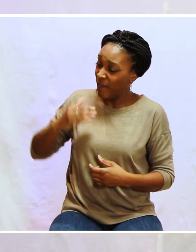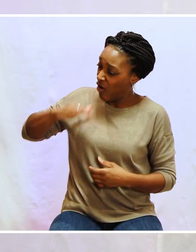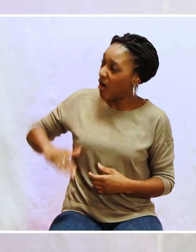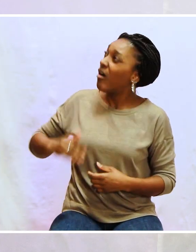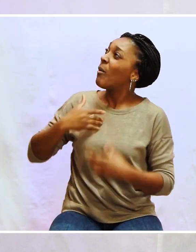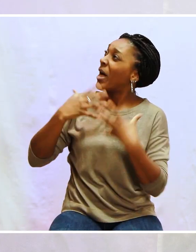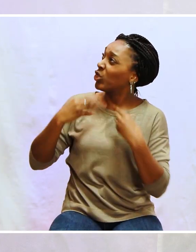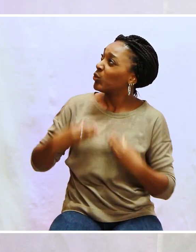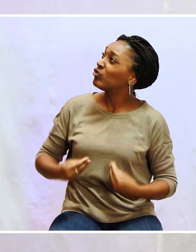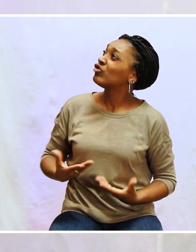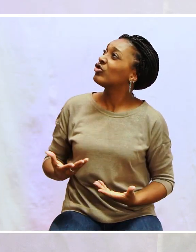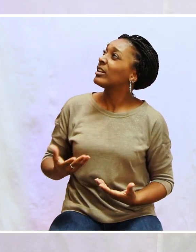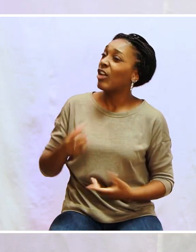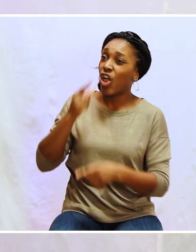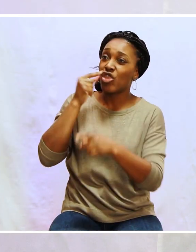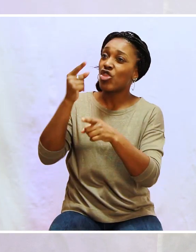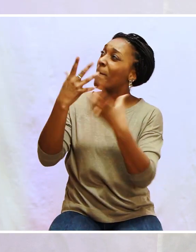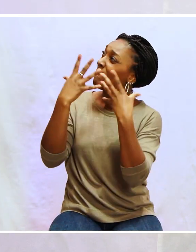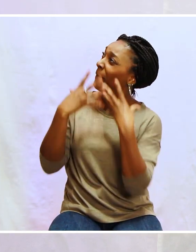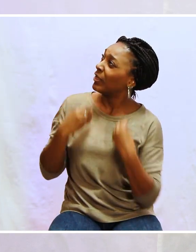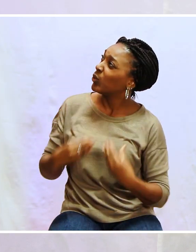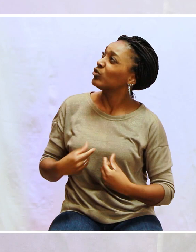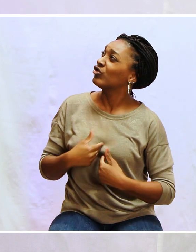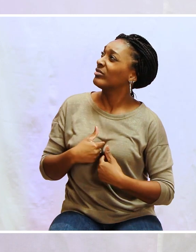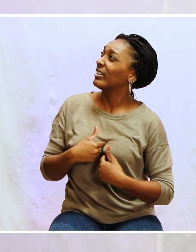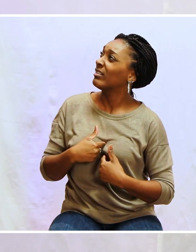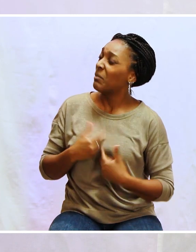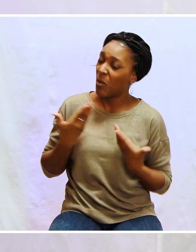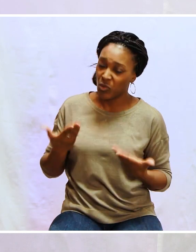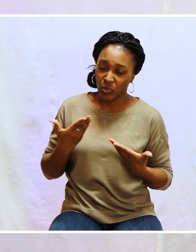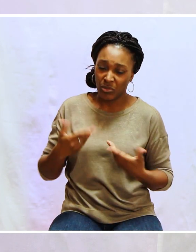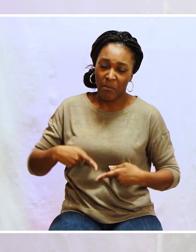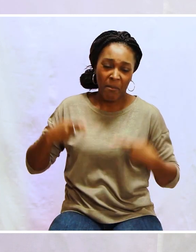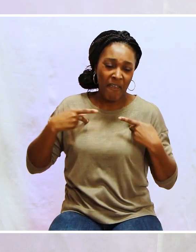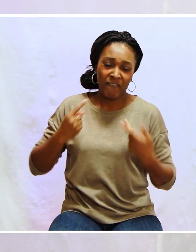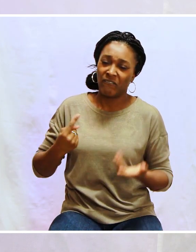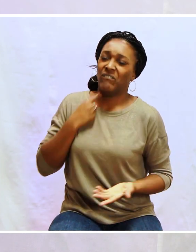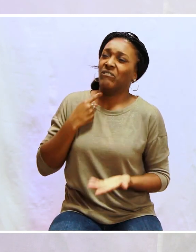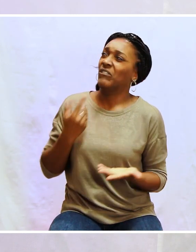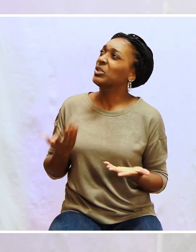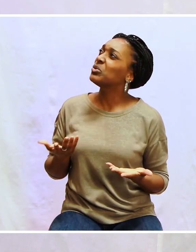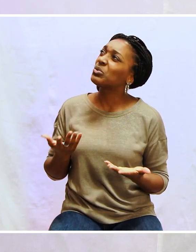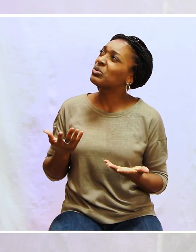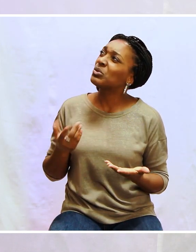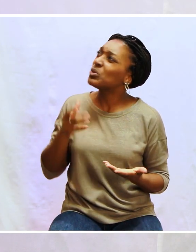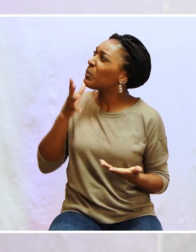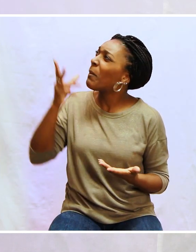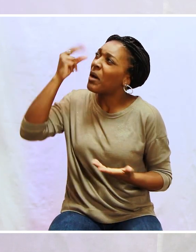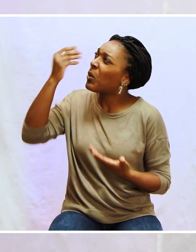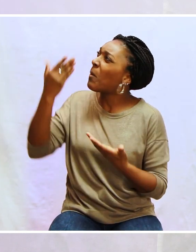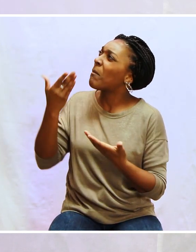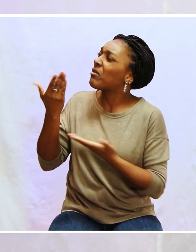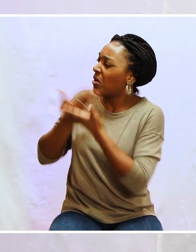sexuellement par un homme, et aujourd'hui, ma vie, elle est cassée. Et